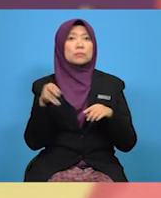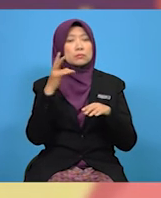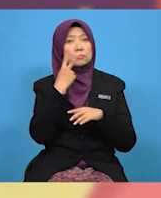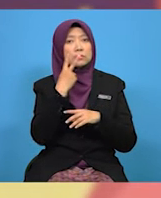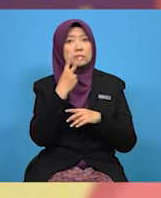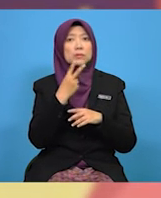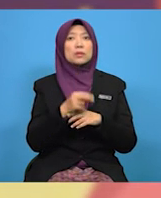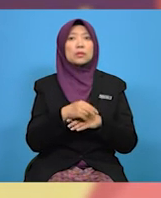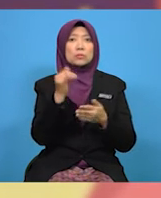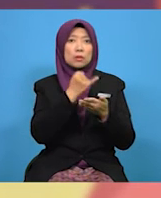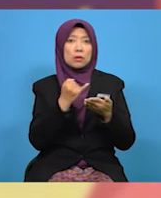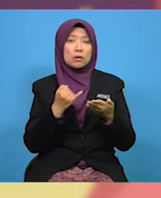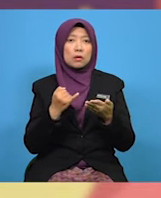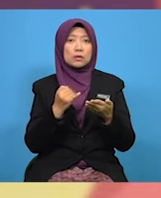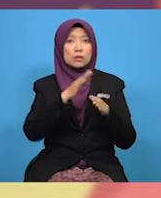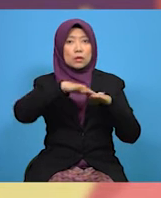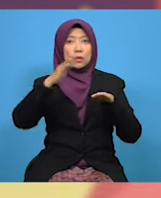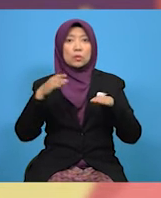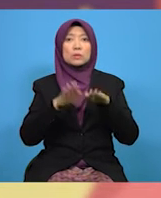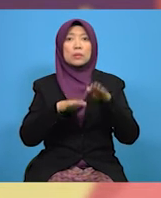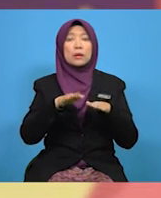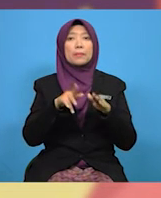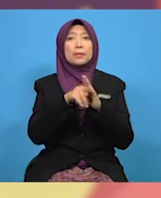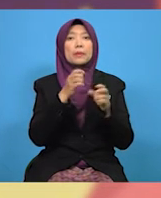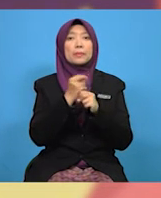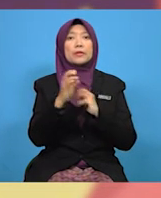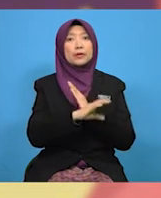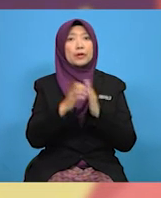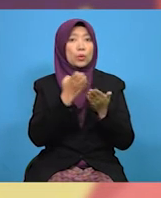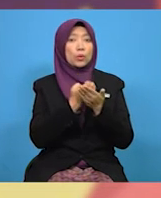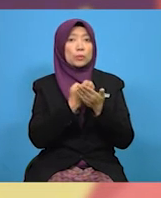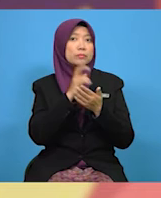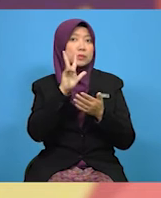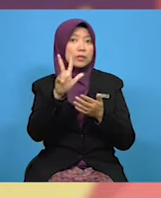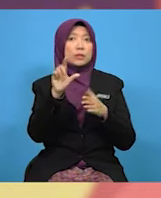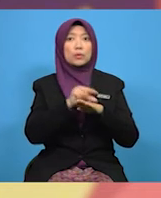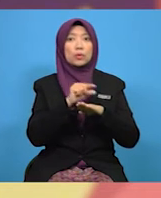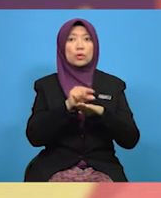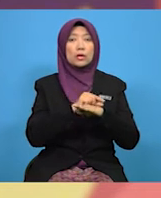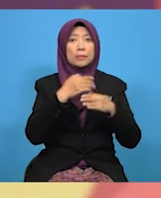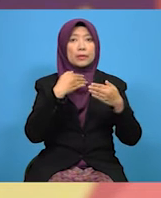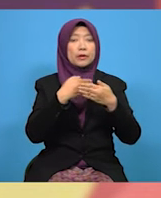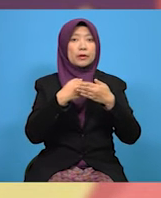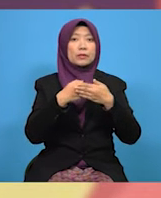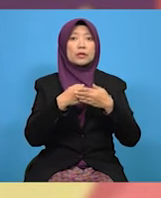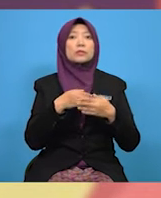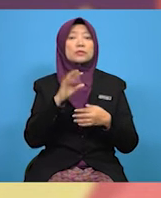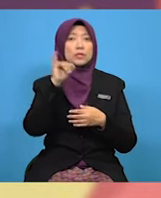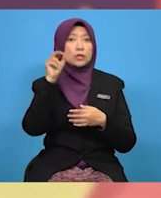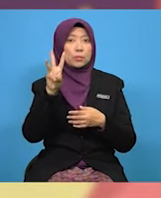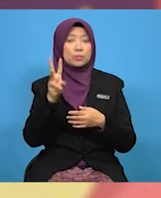Lakar kan gambar raja keseimbangan pendapatan negara Ekonomi 3 sektor menggunakan